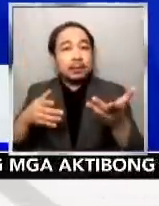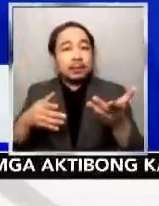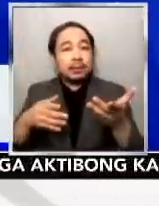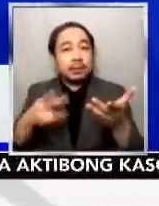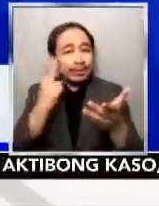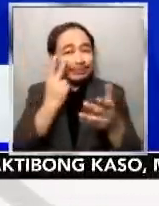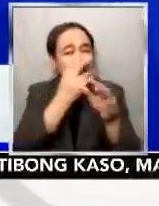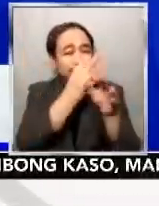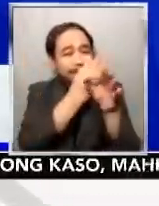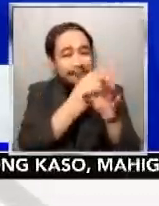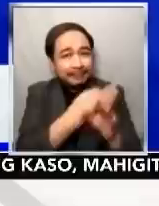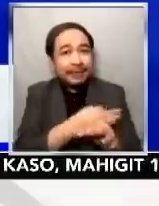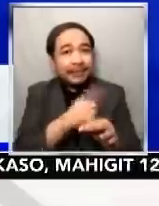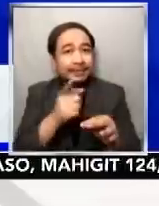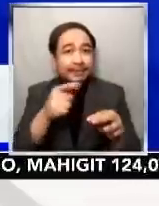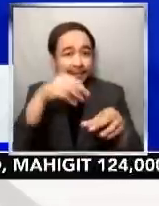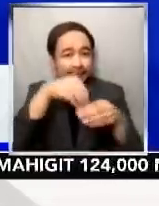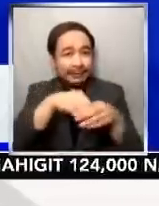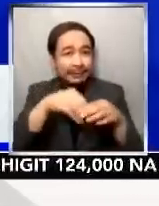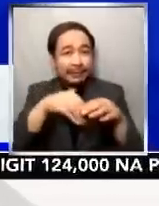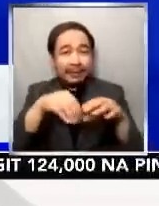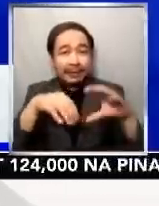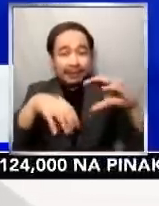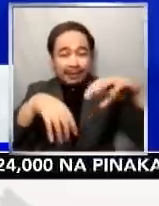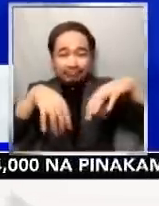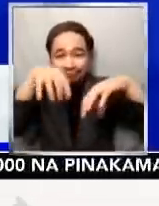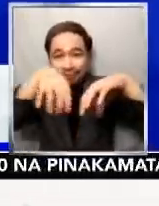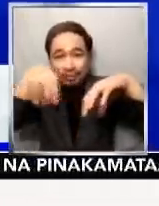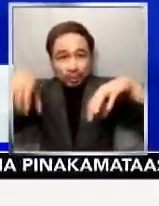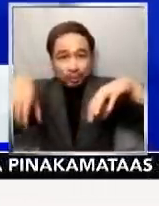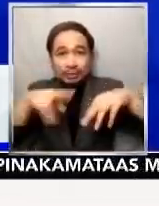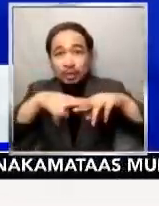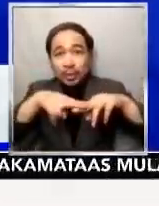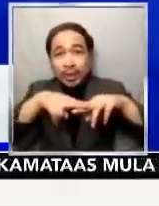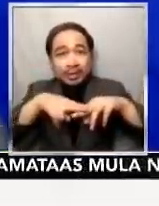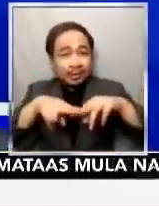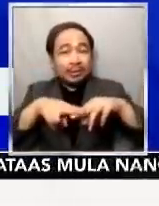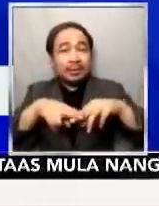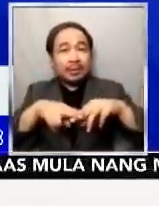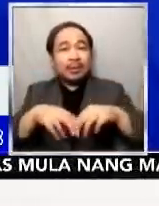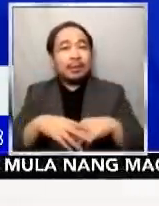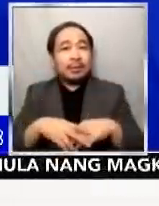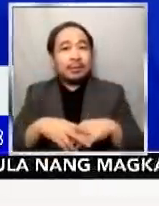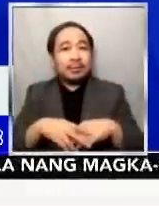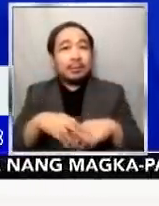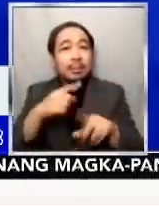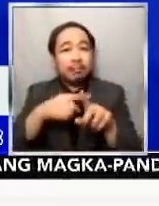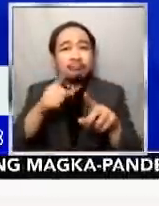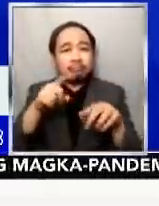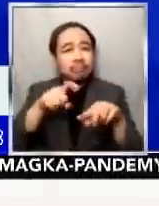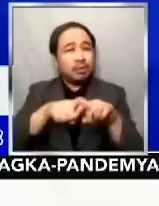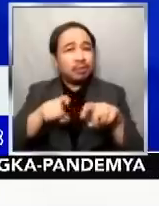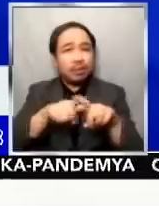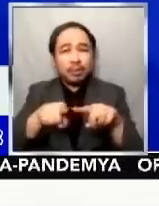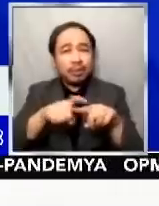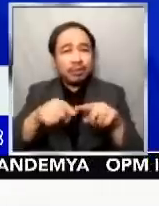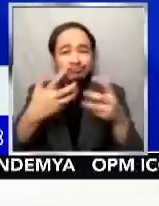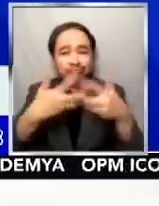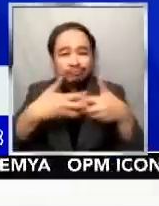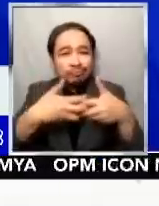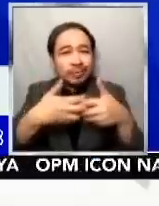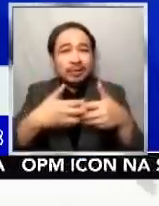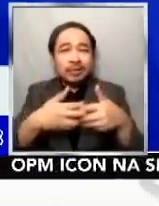mga tren natin, yung mga bagon, and yung ating power, no? Re-refill lahat yung mga health,